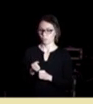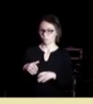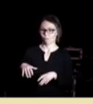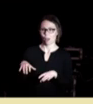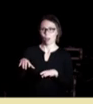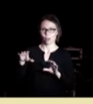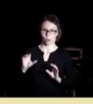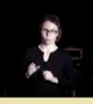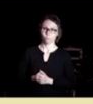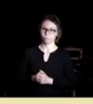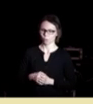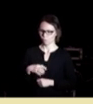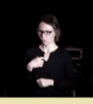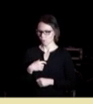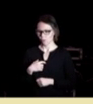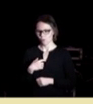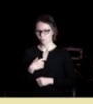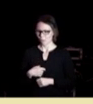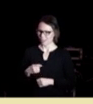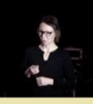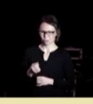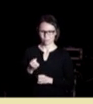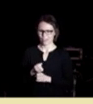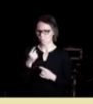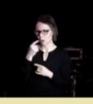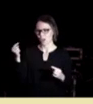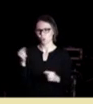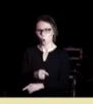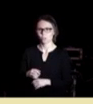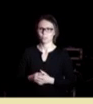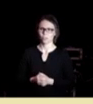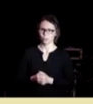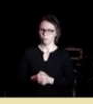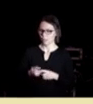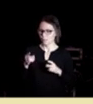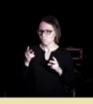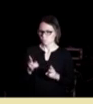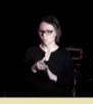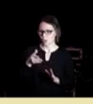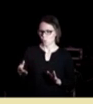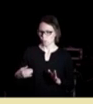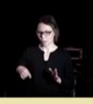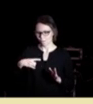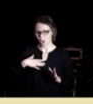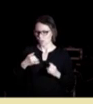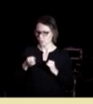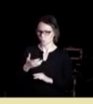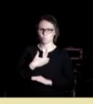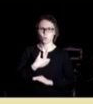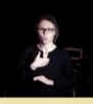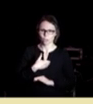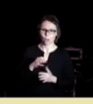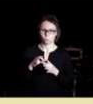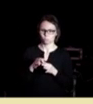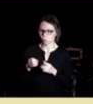ord. Og for meg så er det et utrolig stort paradoks. For i akkurat samme periode så har vi satset mye